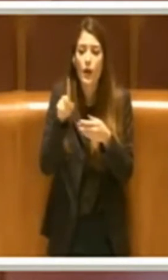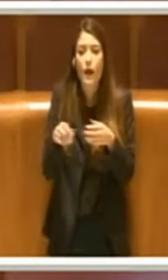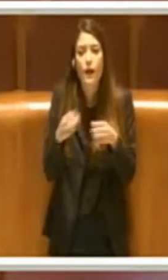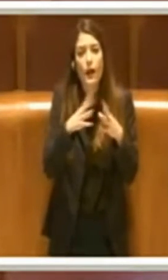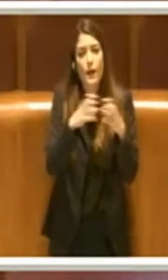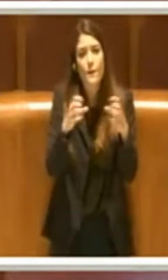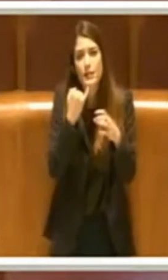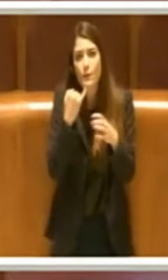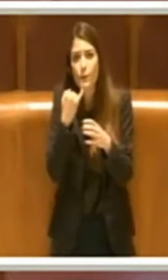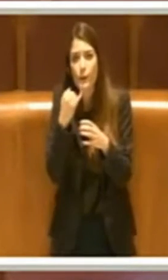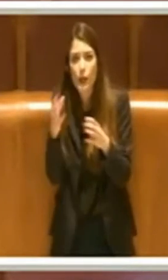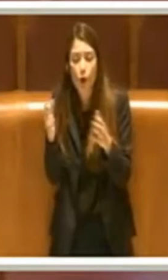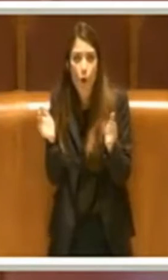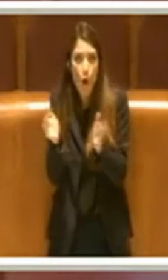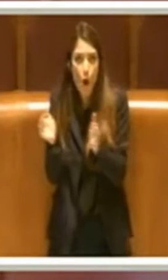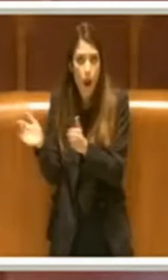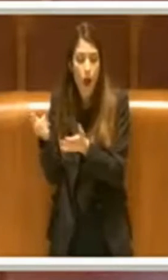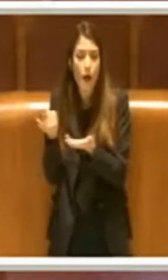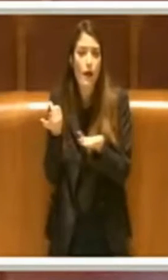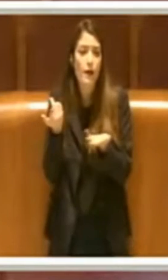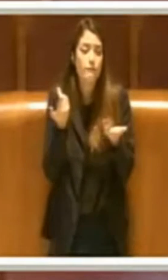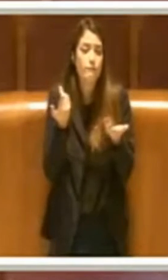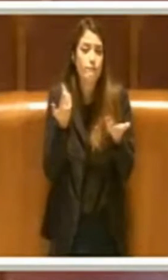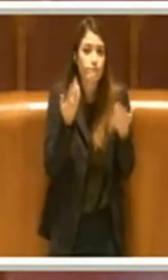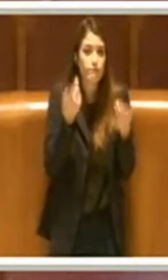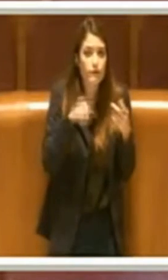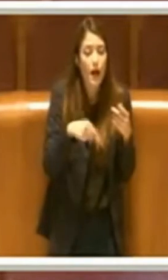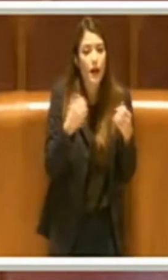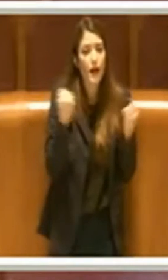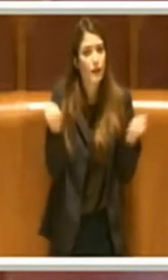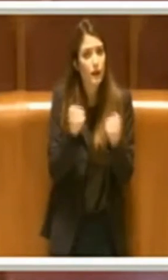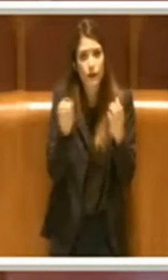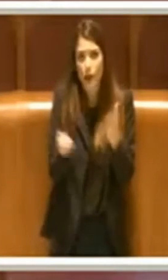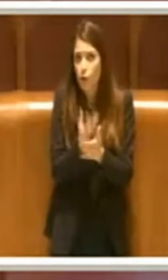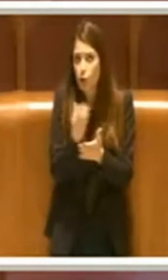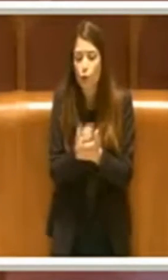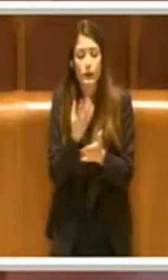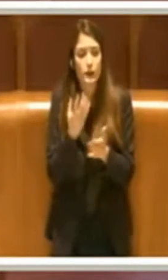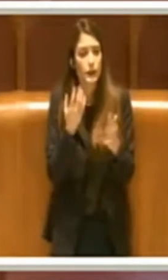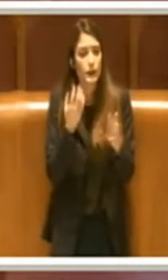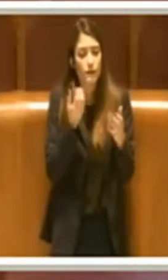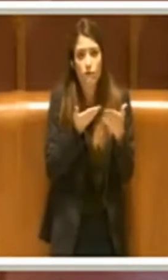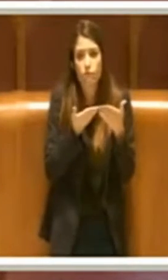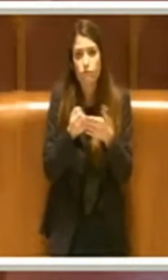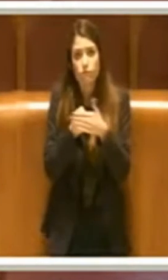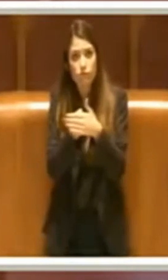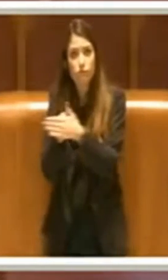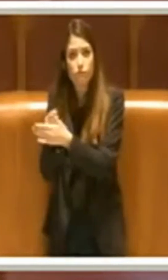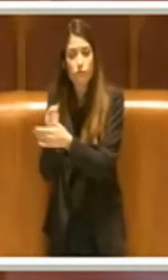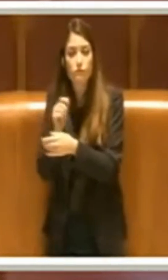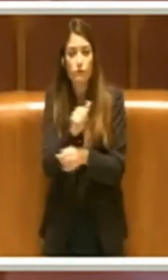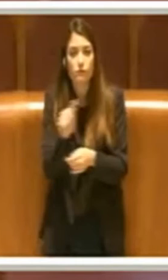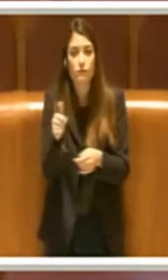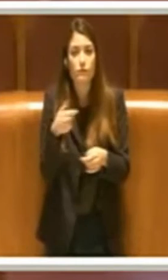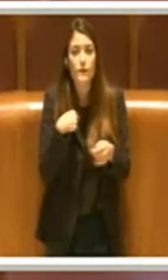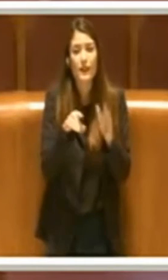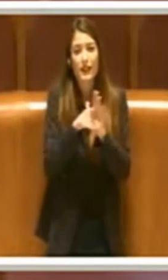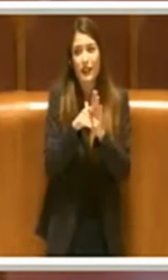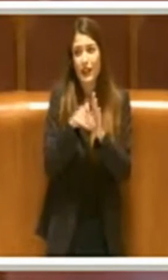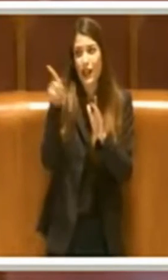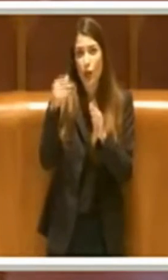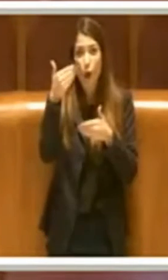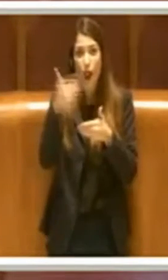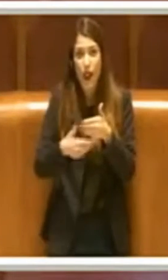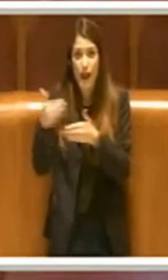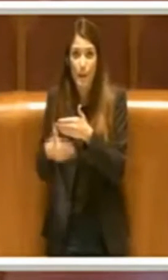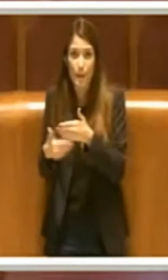dipendenti e per tutte le altre attività riproduttive, ricomprese poi tra quelle sospese o limitate dal decreto e che sicuramente